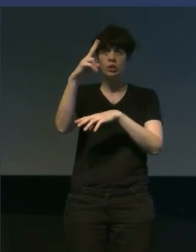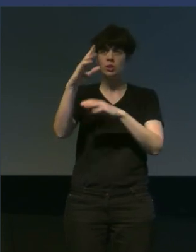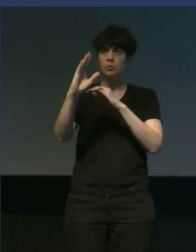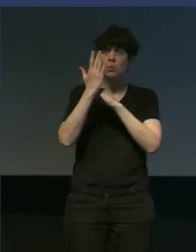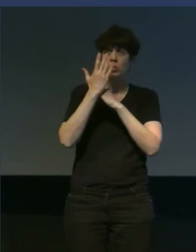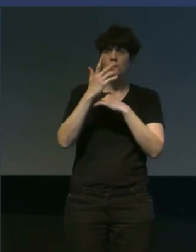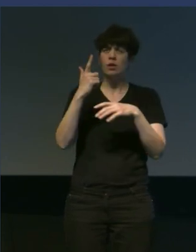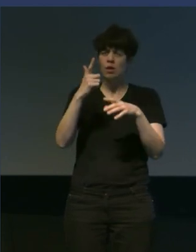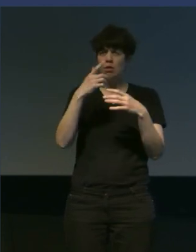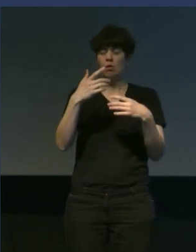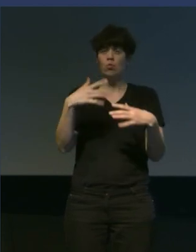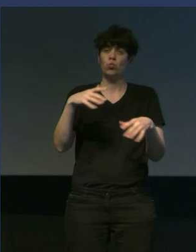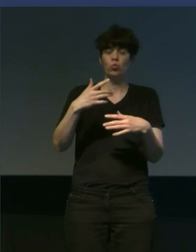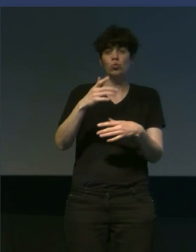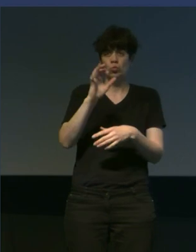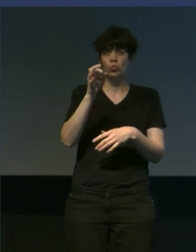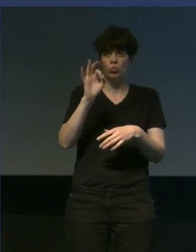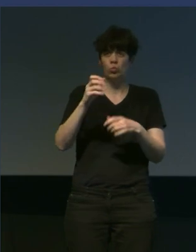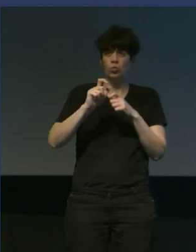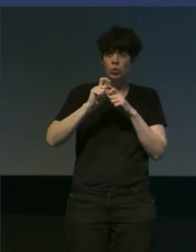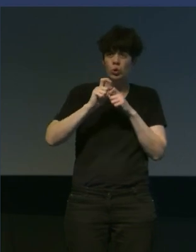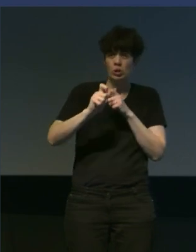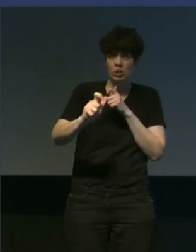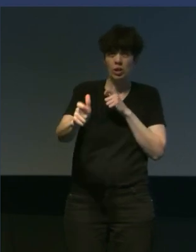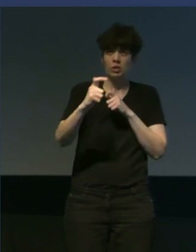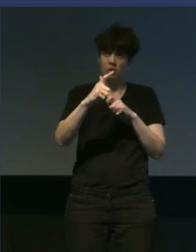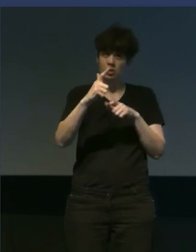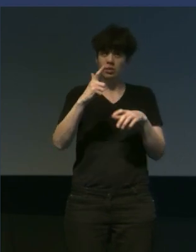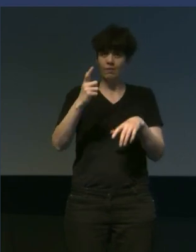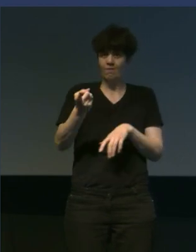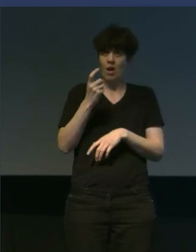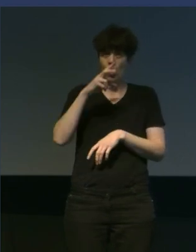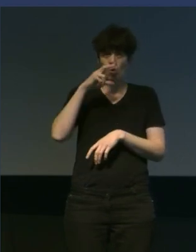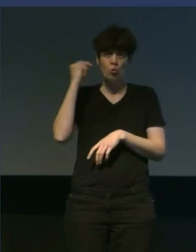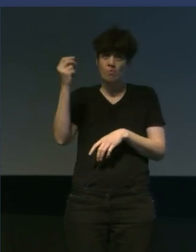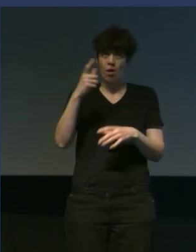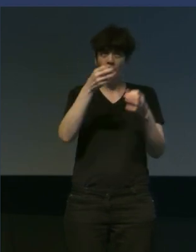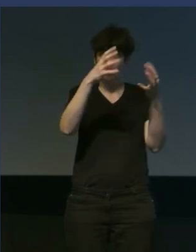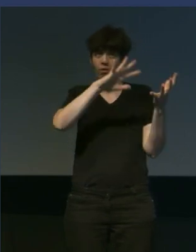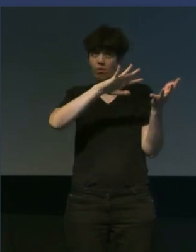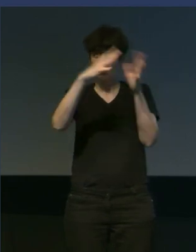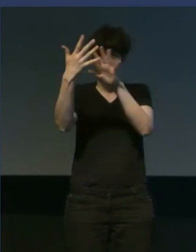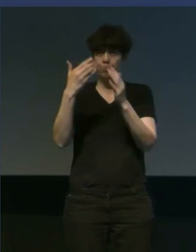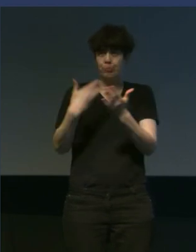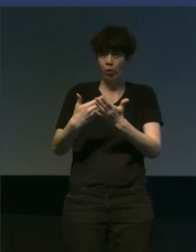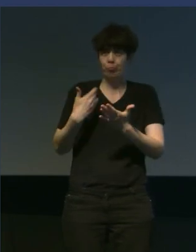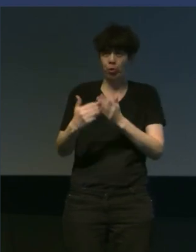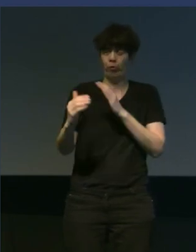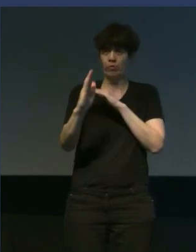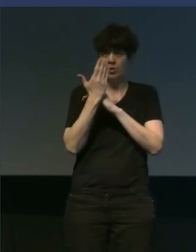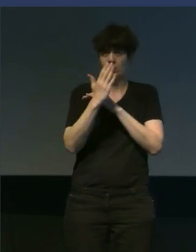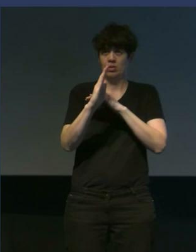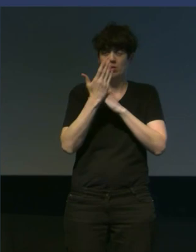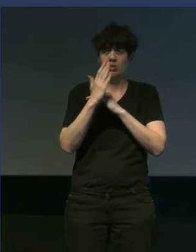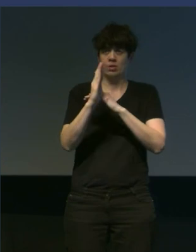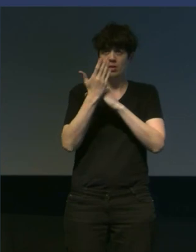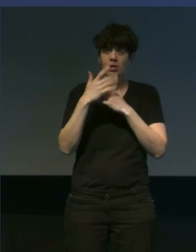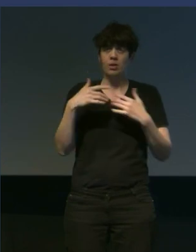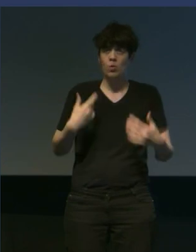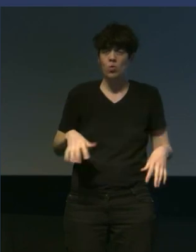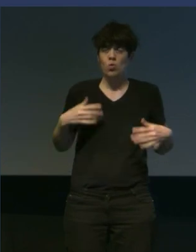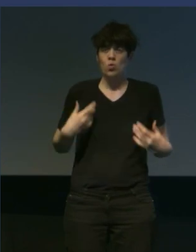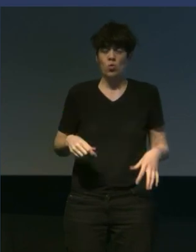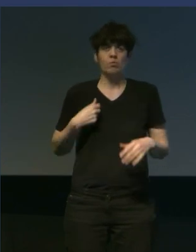l'impact du changement climatique d'origine humaine et en collectait les preuves tous les jours. J'étais extrêmement frustrée de me rendre compte